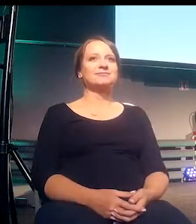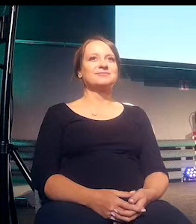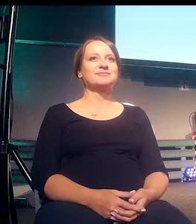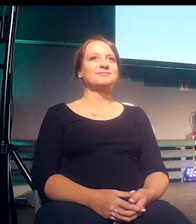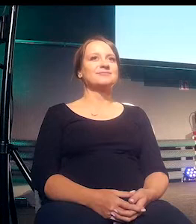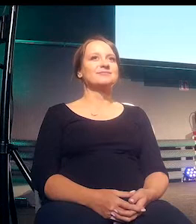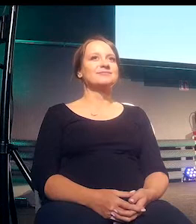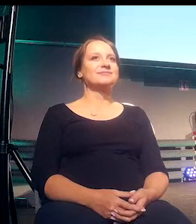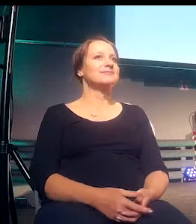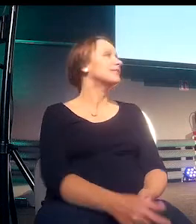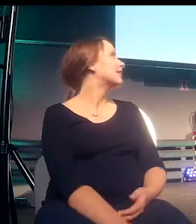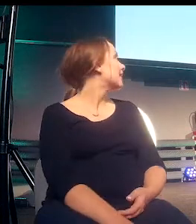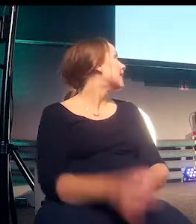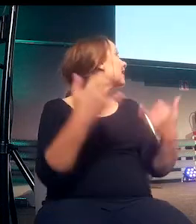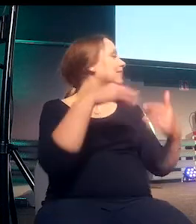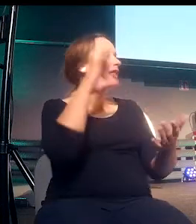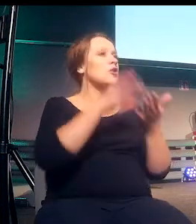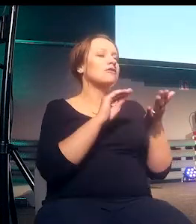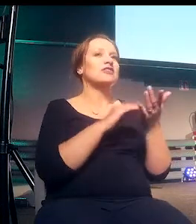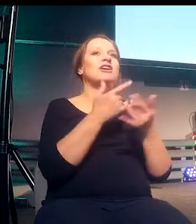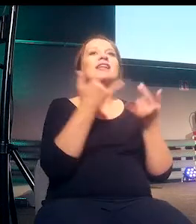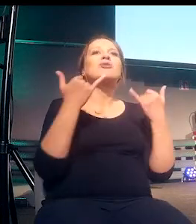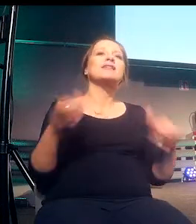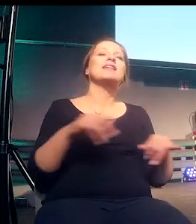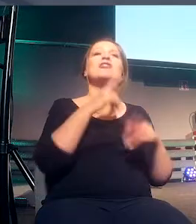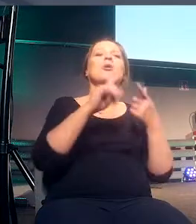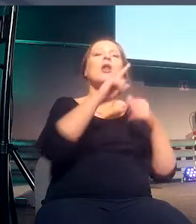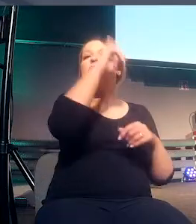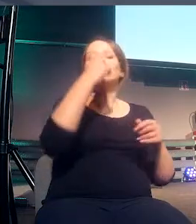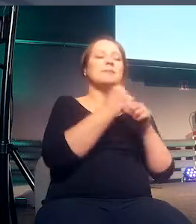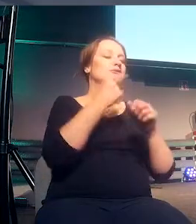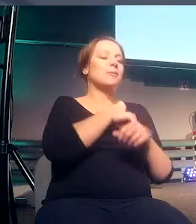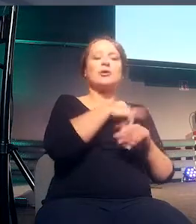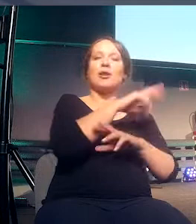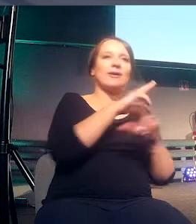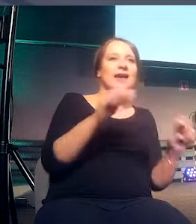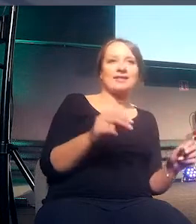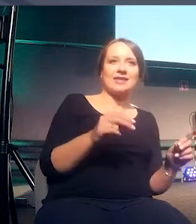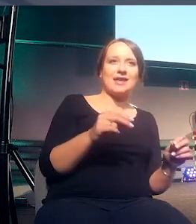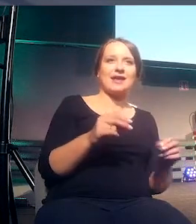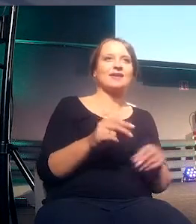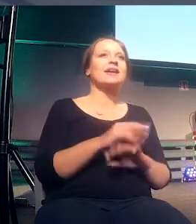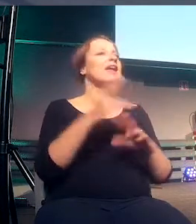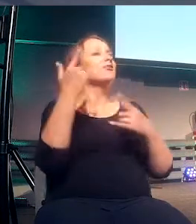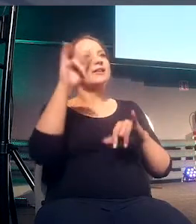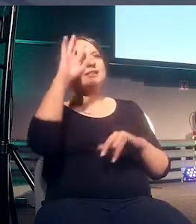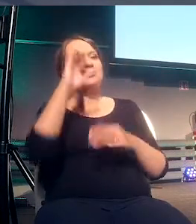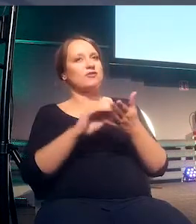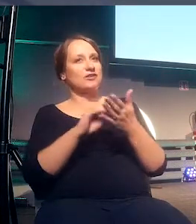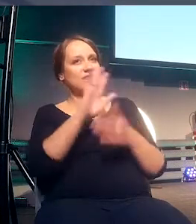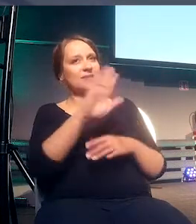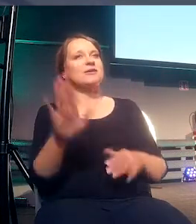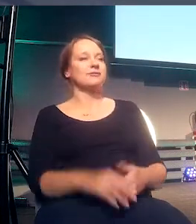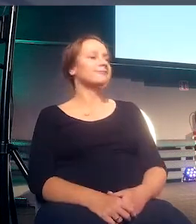nie są ludzie po szkołach designu, nie są ludzie po psychologii, tylko ludzie, którzy mają doświadczenie